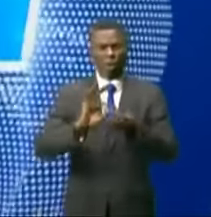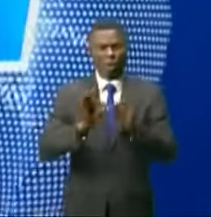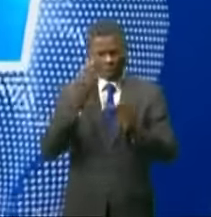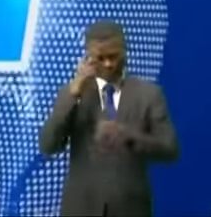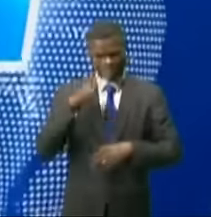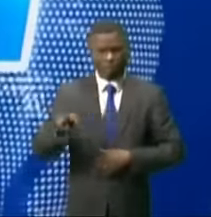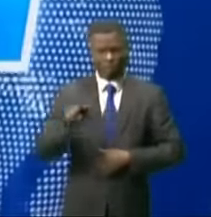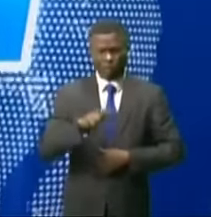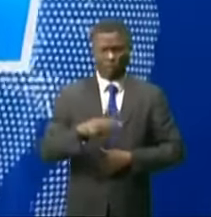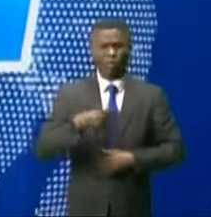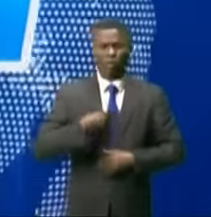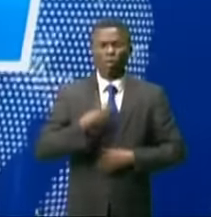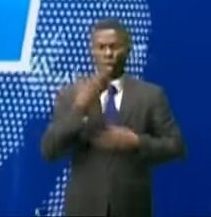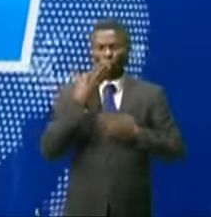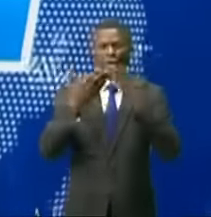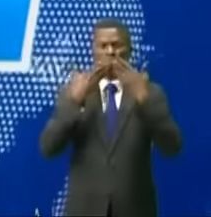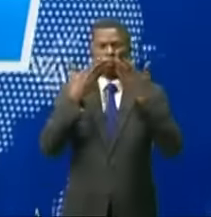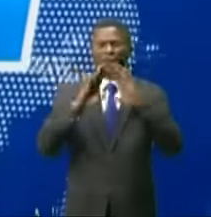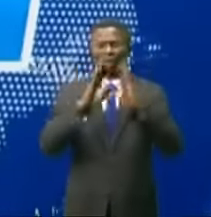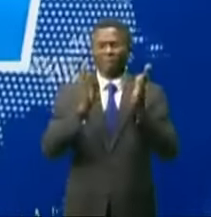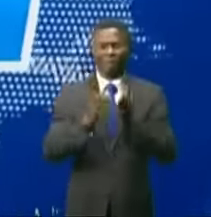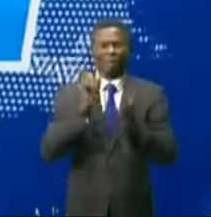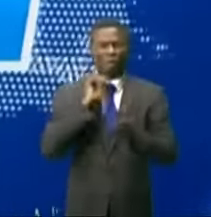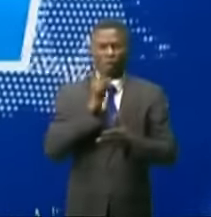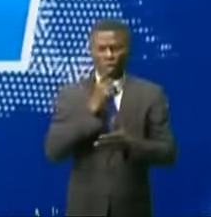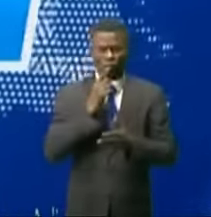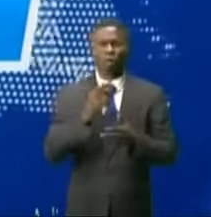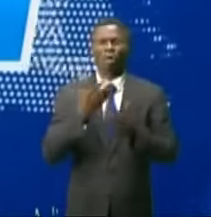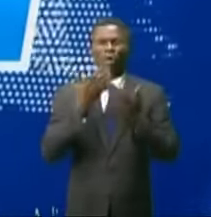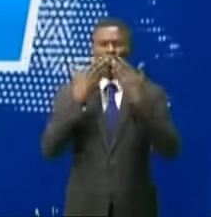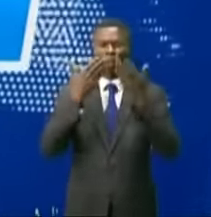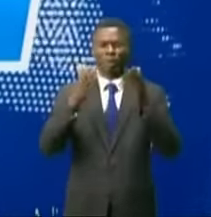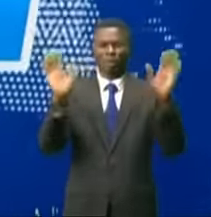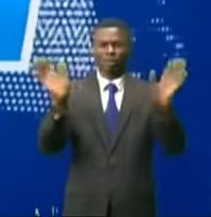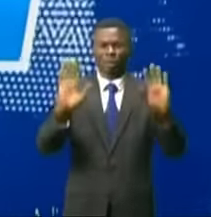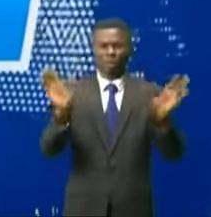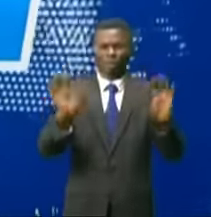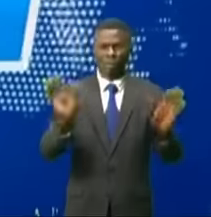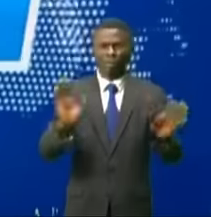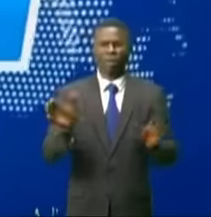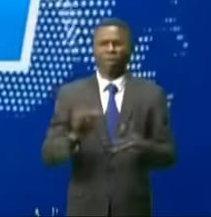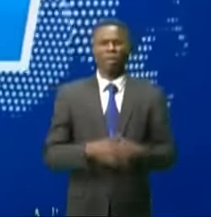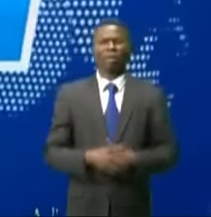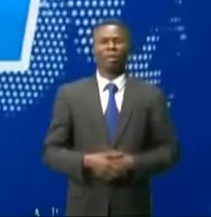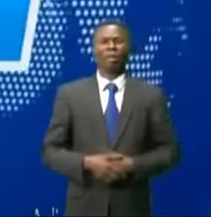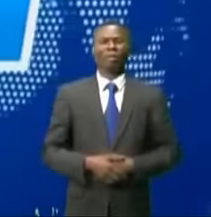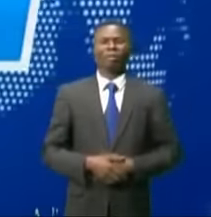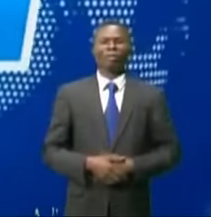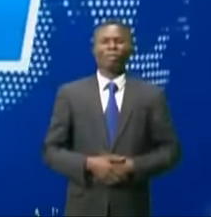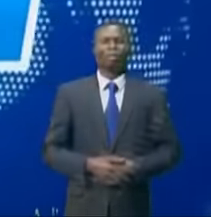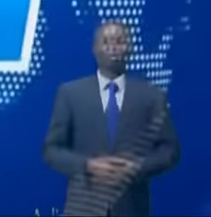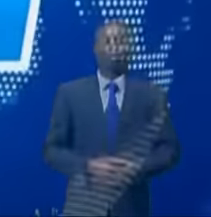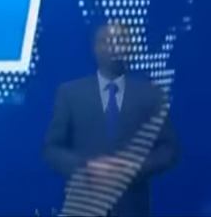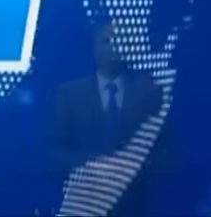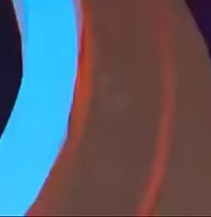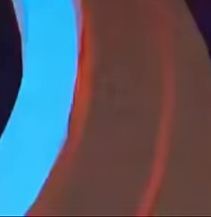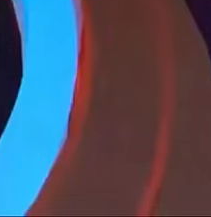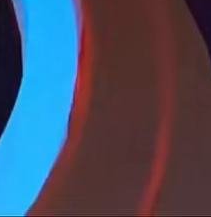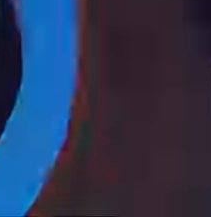pour la suite de l'actualité. Quant à moi, je vous retrouve demain à la même heure. Merci d'avoir été de nôtre. Au revoir.